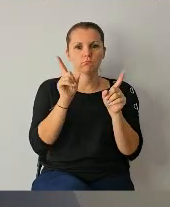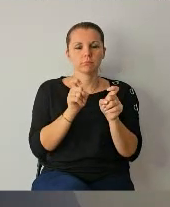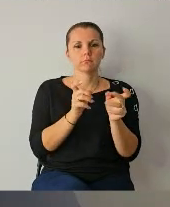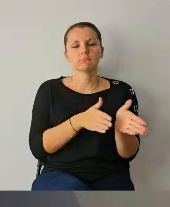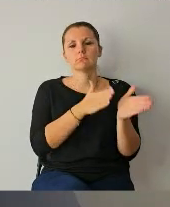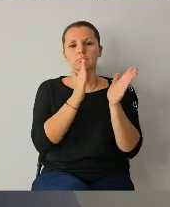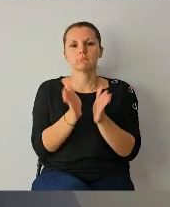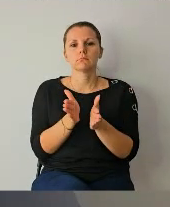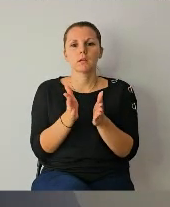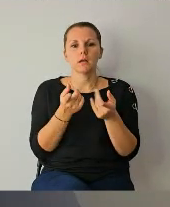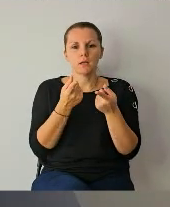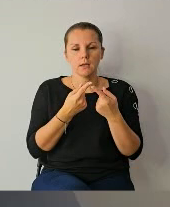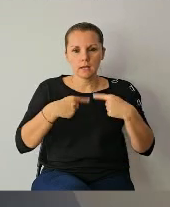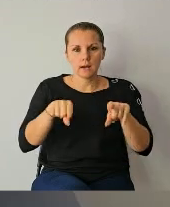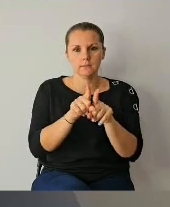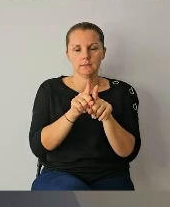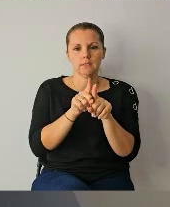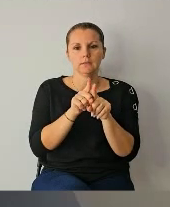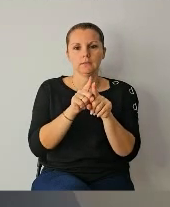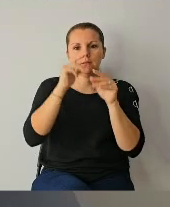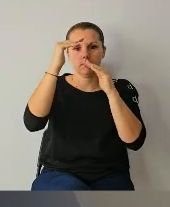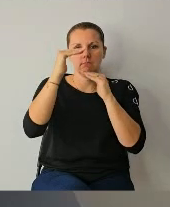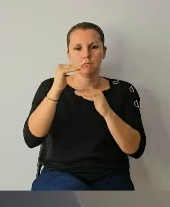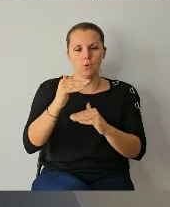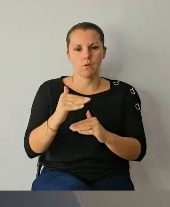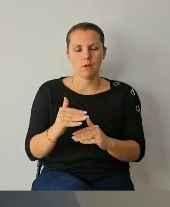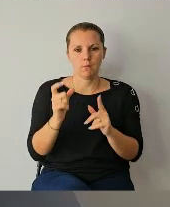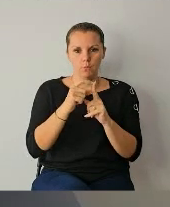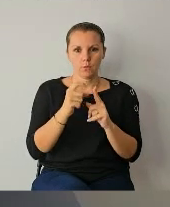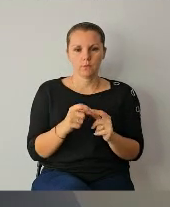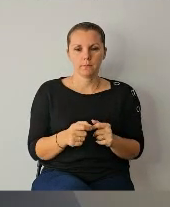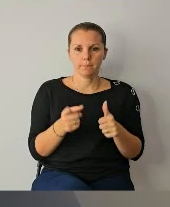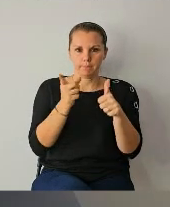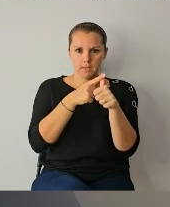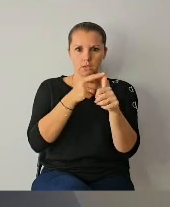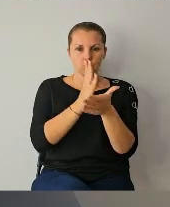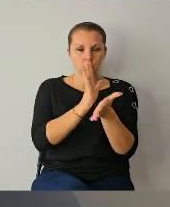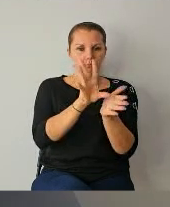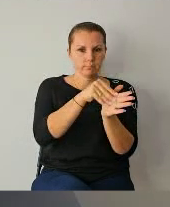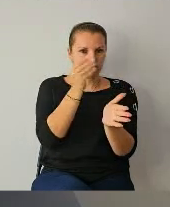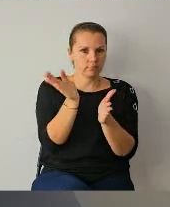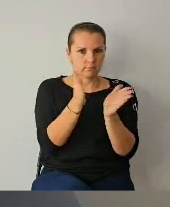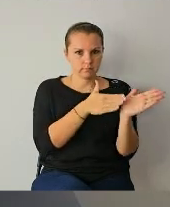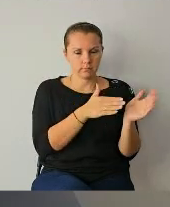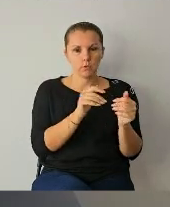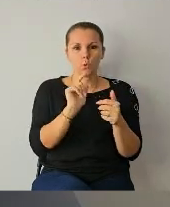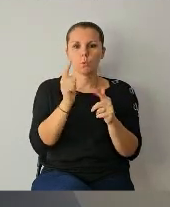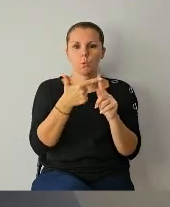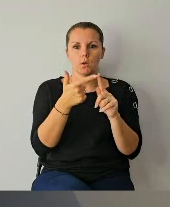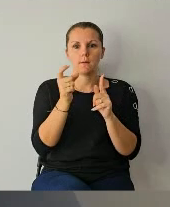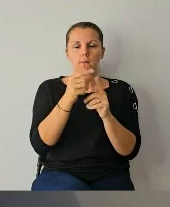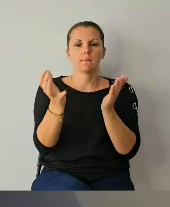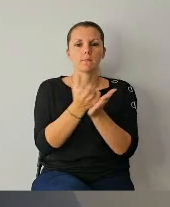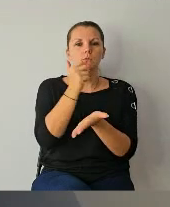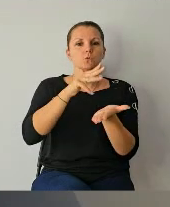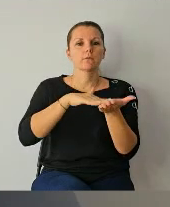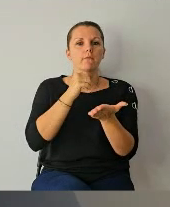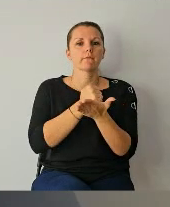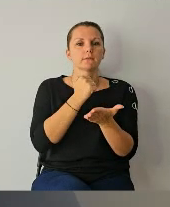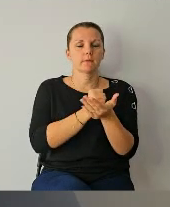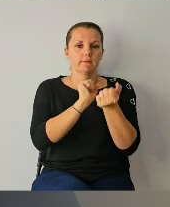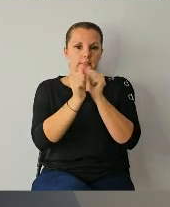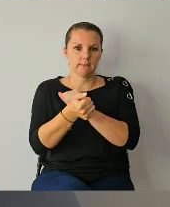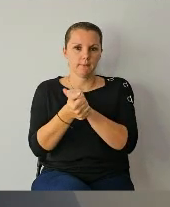do kontynuacji porządku obrad. Punkt pierwszy został wyczerpany. Punkt drugi. Podjęcie uchwały w sprawie